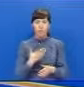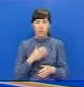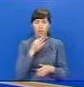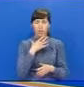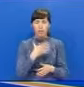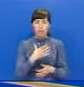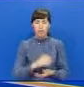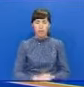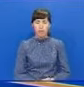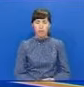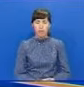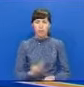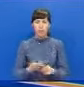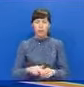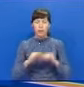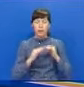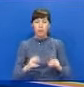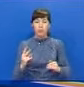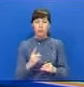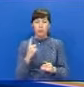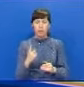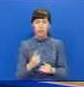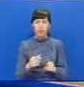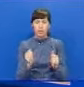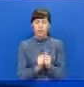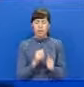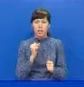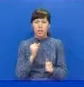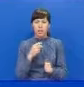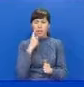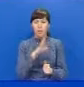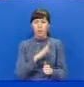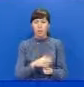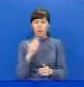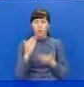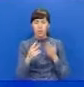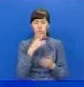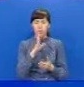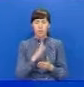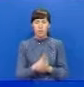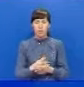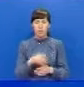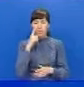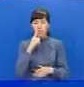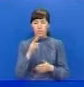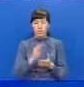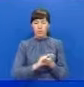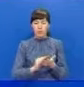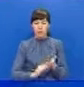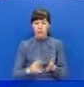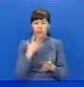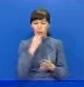жатыр. Бұл балалар екінің бірі егіздің сыңары елей бермейтін тұстарды байқайды. Түсініксіз сызбадан сурет